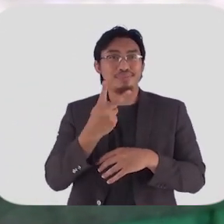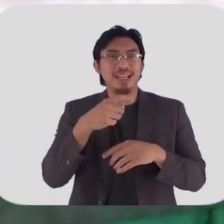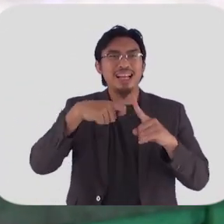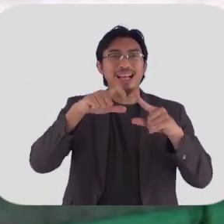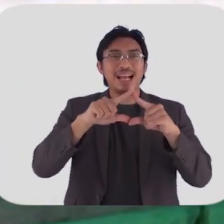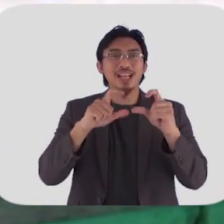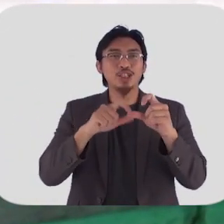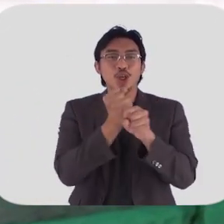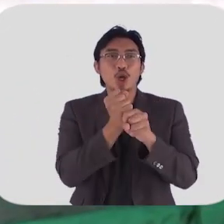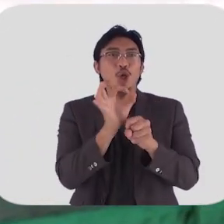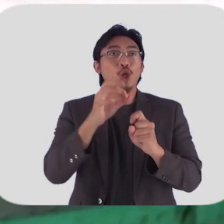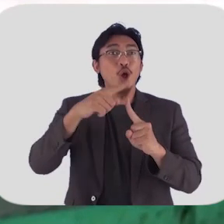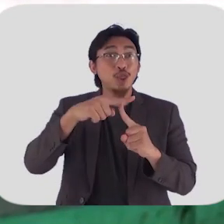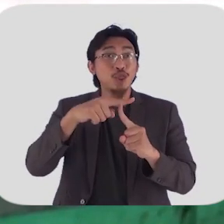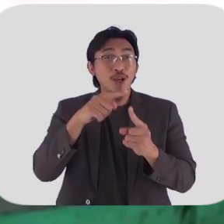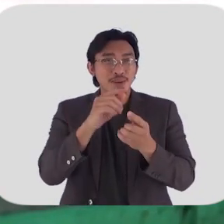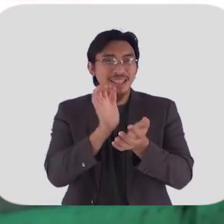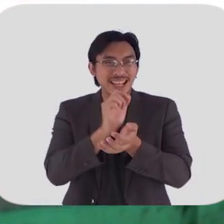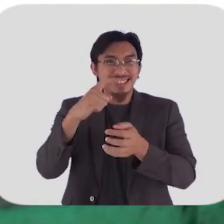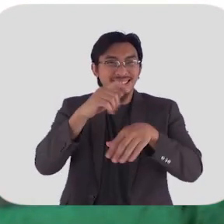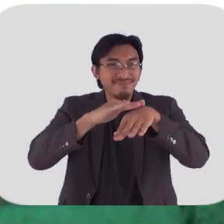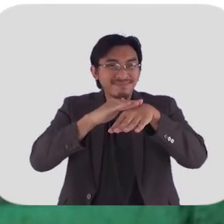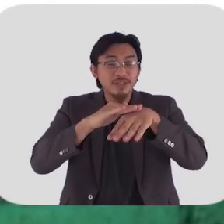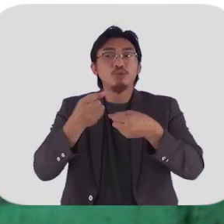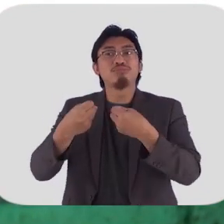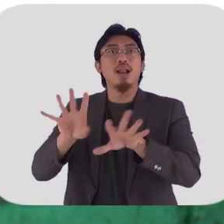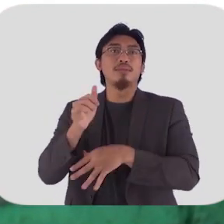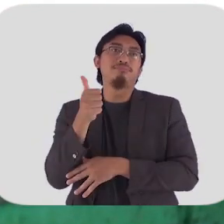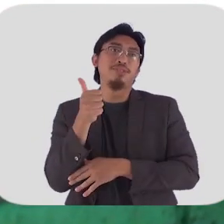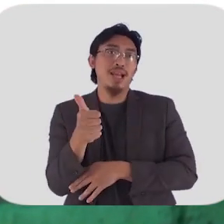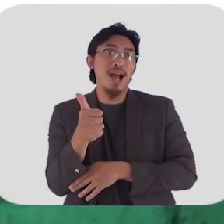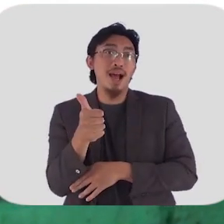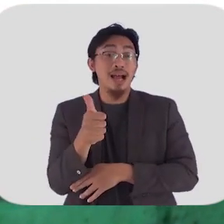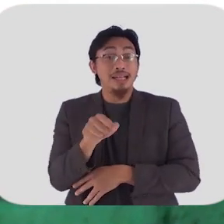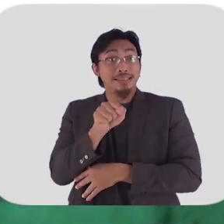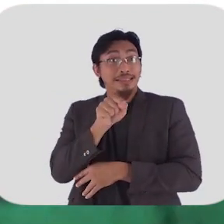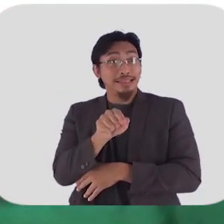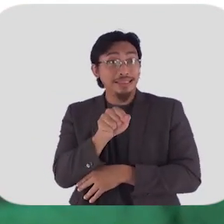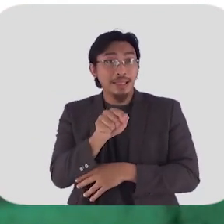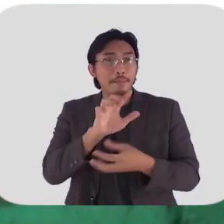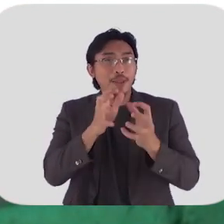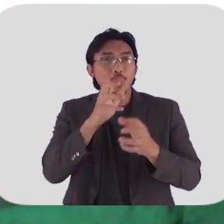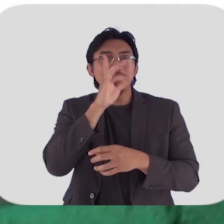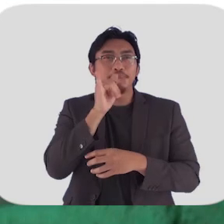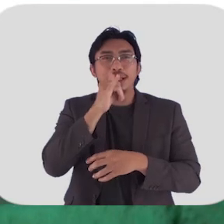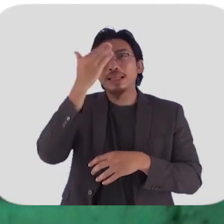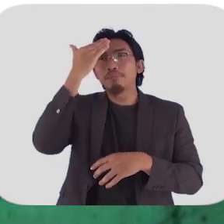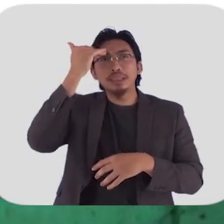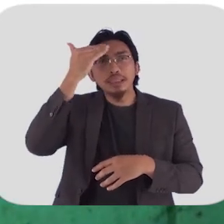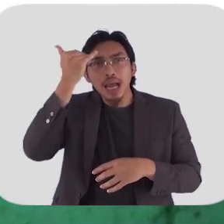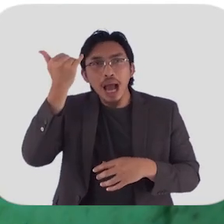bekas maggot pun bisa dijual. Produk-produk itu bisa jadi bentuk yang minyak sampai